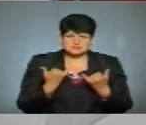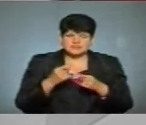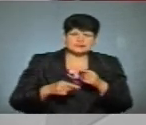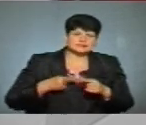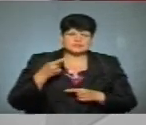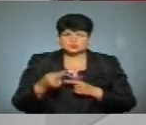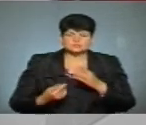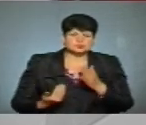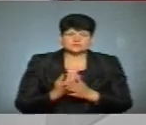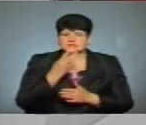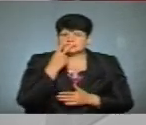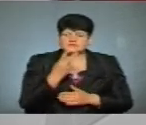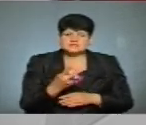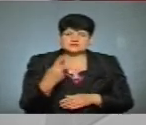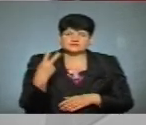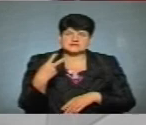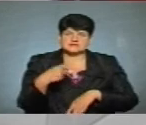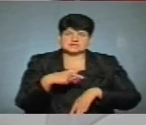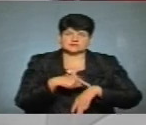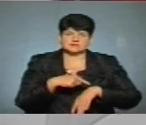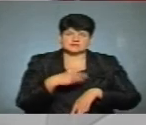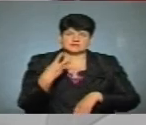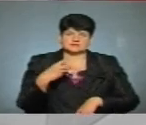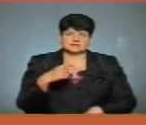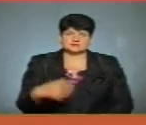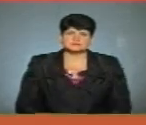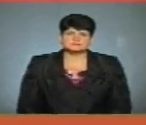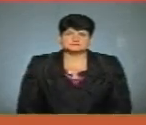вся інформація на цю годину. Наступний випуск новин дивіться вже о 20:30.